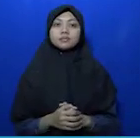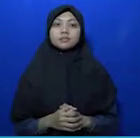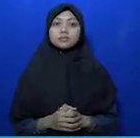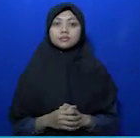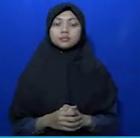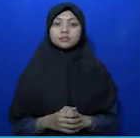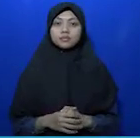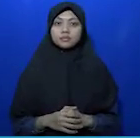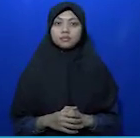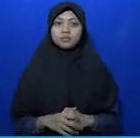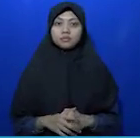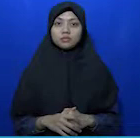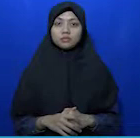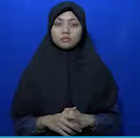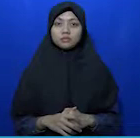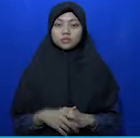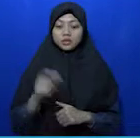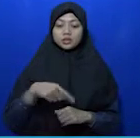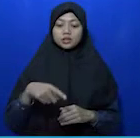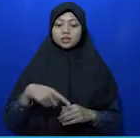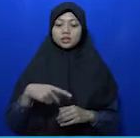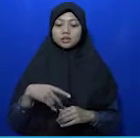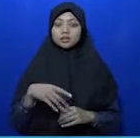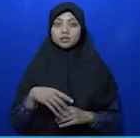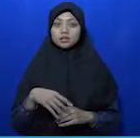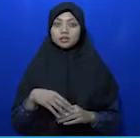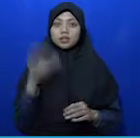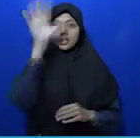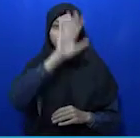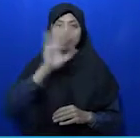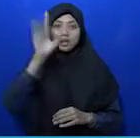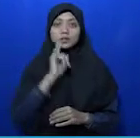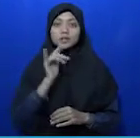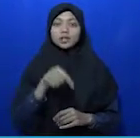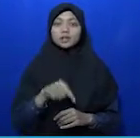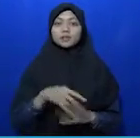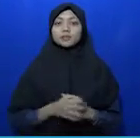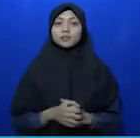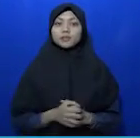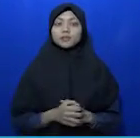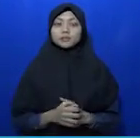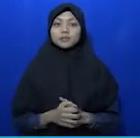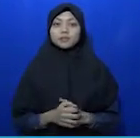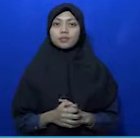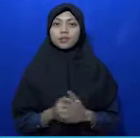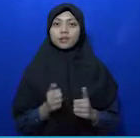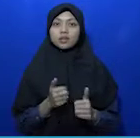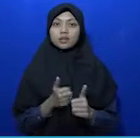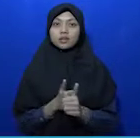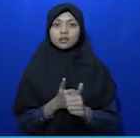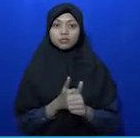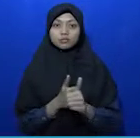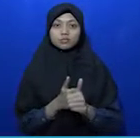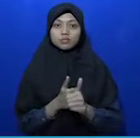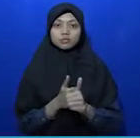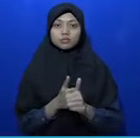Nah, ini skemanya seperti ini. Kalau kita lihat, kita istilahnya equity